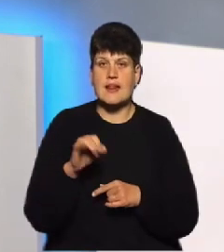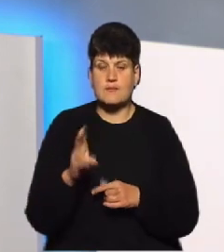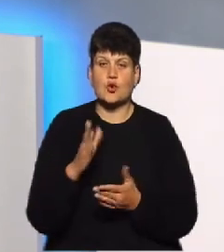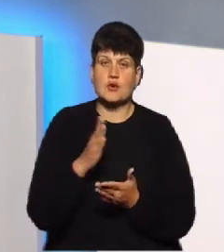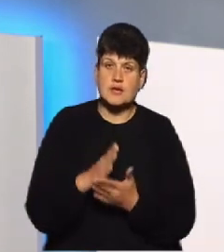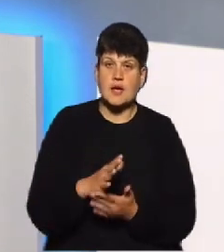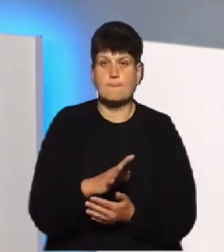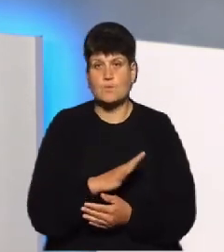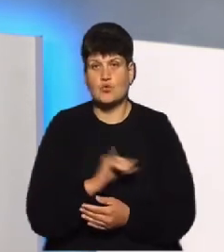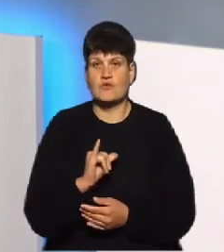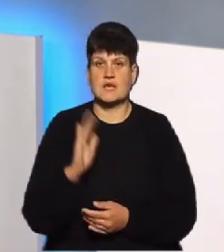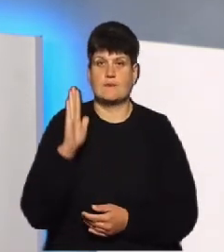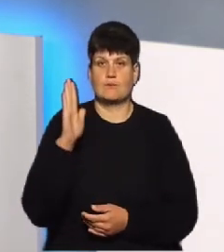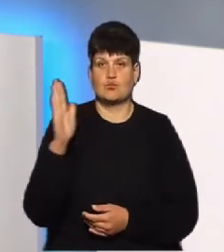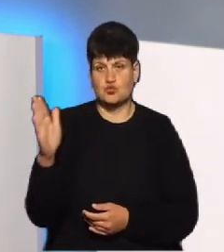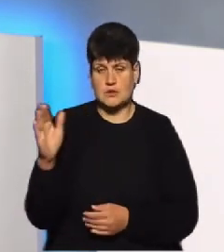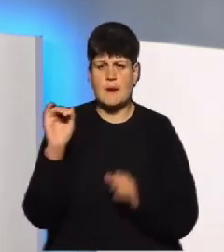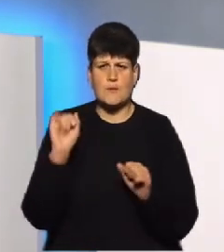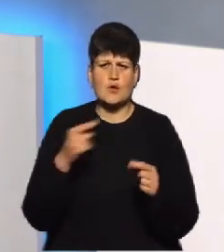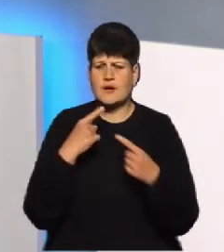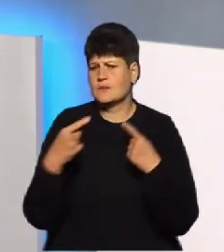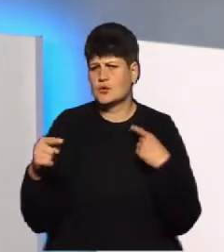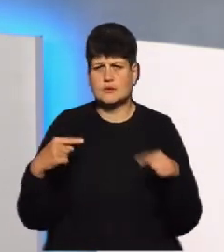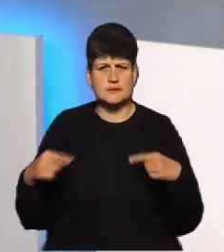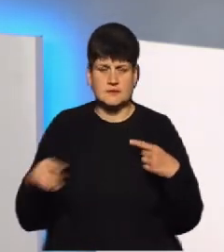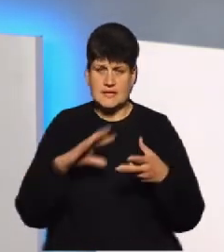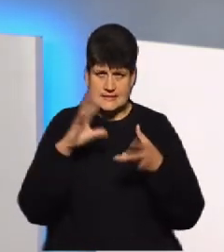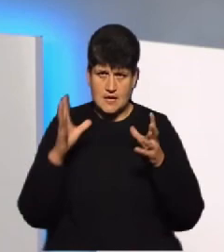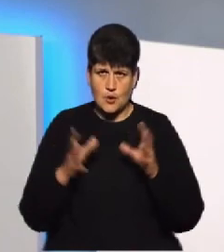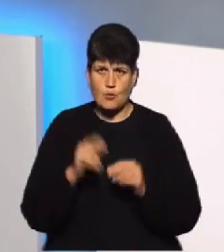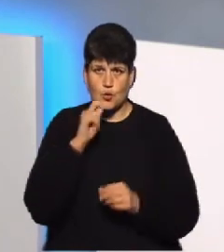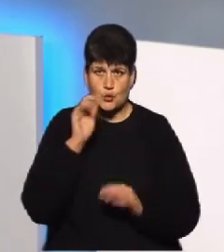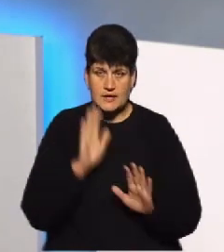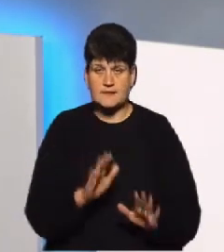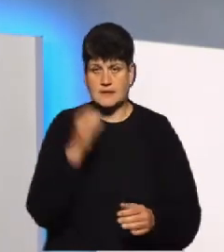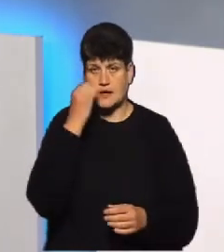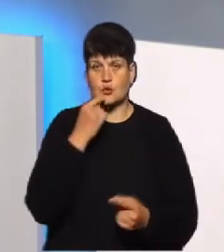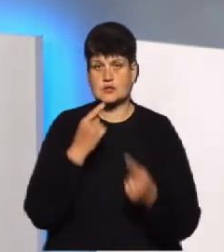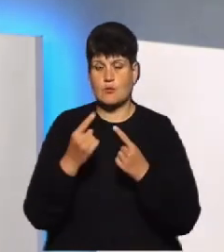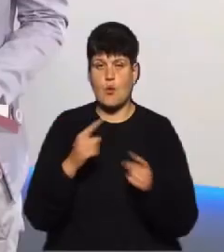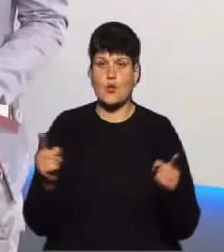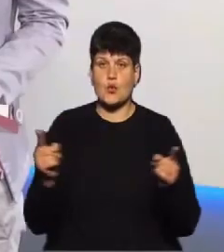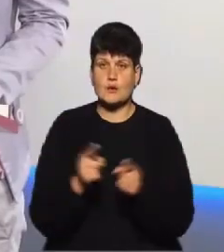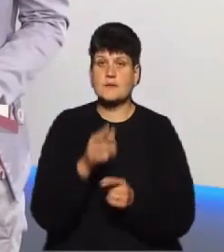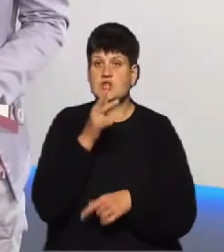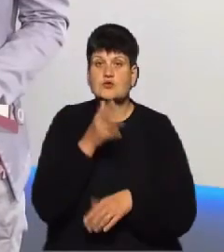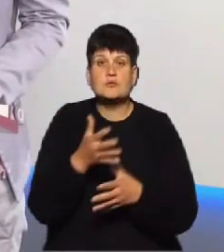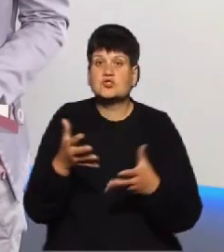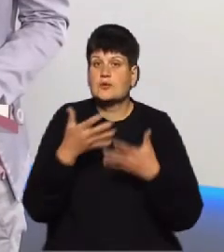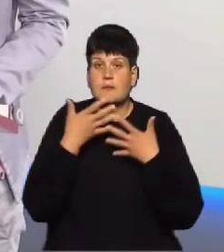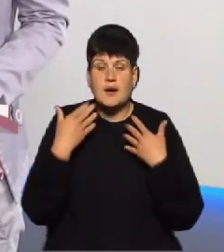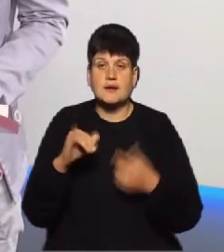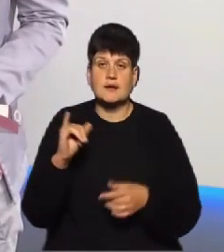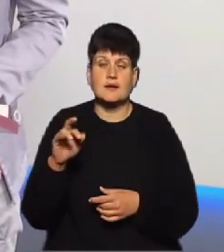там і про інші етноси говорити, і про українців загалом. Я дякую вам за розмову. Коротко, більше часу не маємо. Ірина Яремчук, координаторка ініціативної